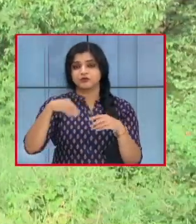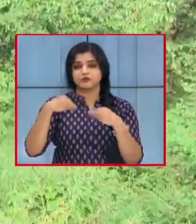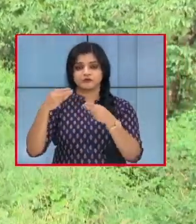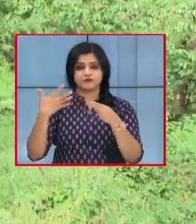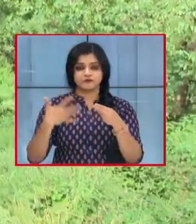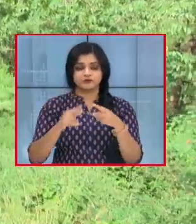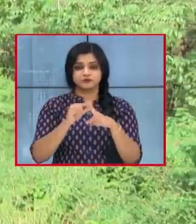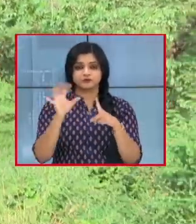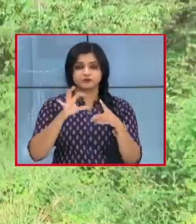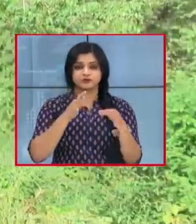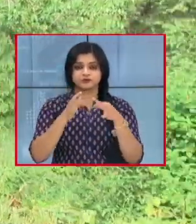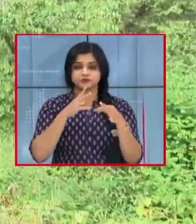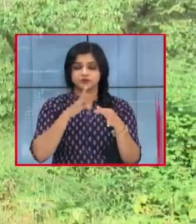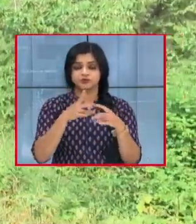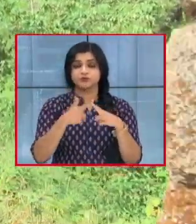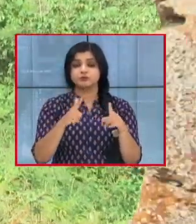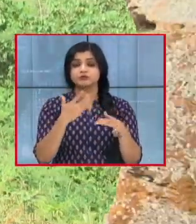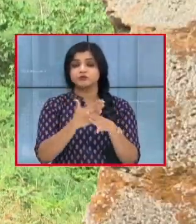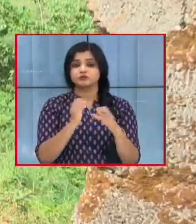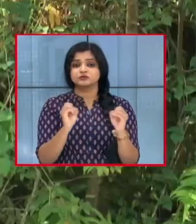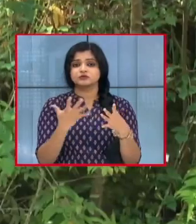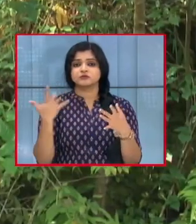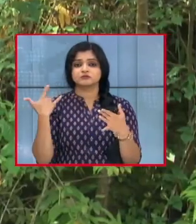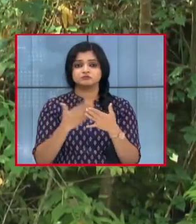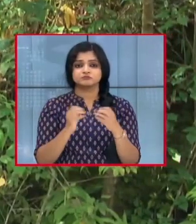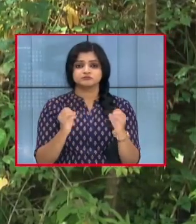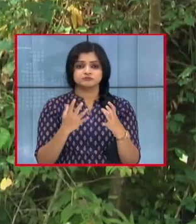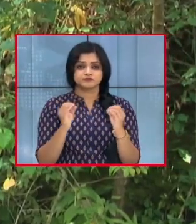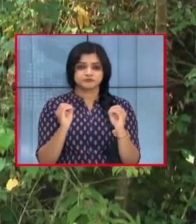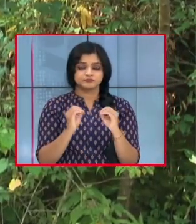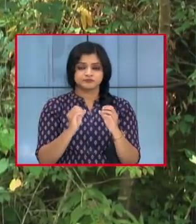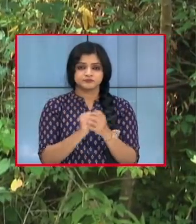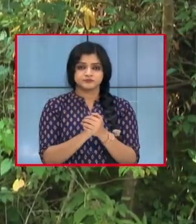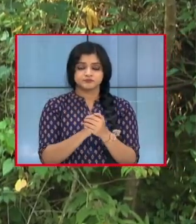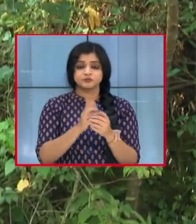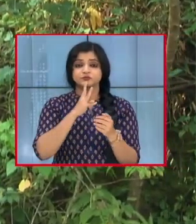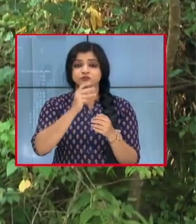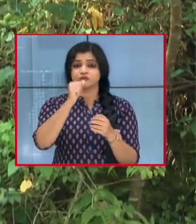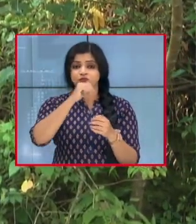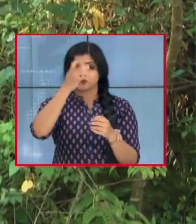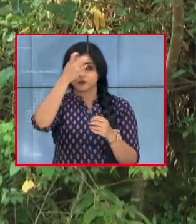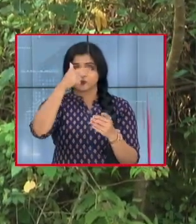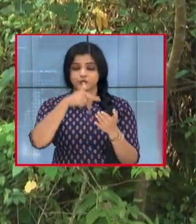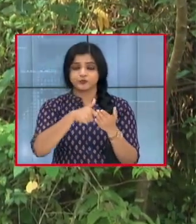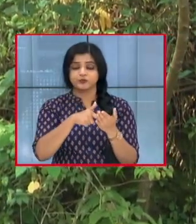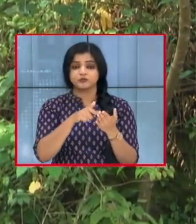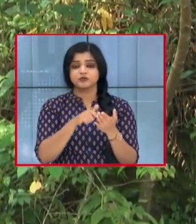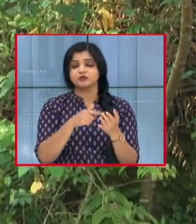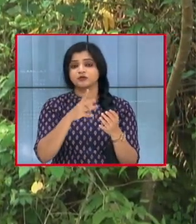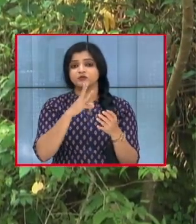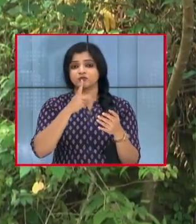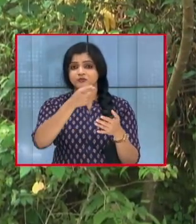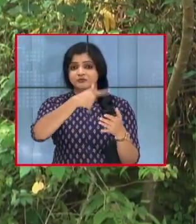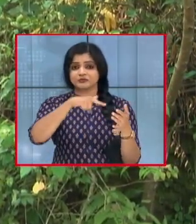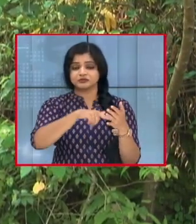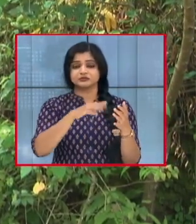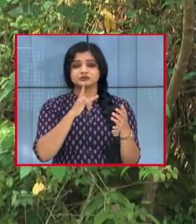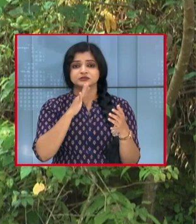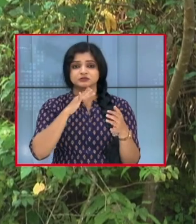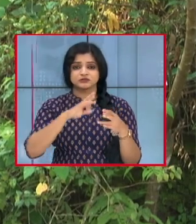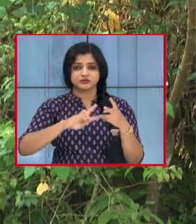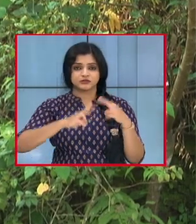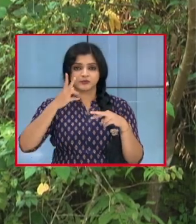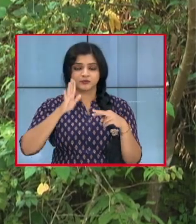വിശദീകരണം. പക്ഷേ ജോലി ഇനിയും ആരംഭിച്ചിട്ടില്ല. ഞങ്ങൾ ഇതുമായിട്ട് ബന്ധം ഈ കുടിവെള്ളത്തിന്റെ പ്രശ്നവും ബന്ധപ്പെട്ട് ഭയങ്കര ഈ കുളത്തിന്റെ ഭയങ്കര ചെളിയാണ്. നേരത്തെ